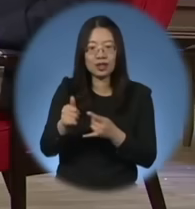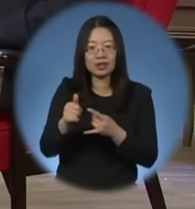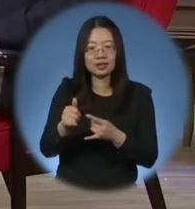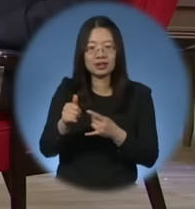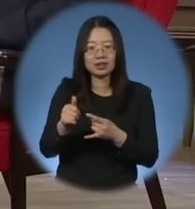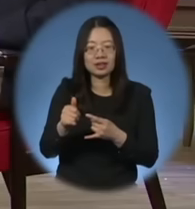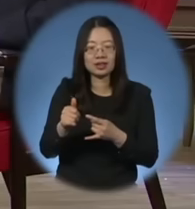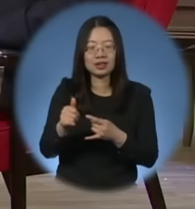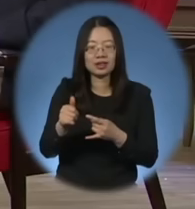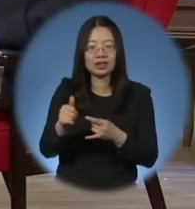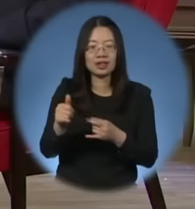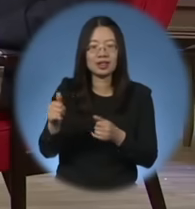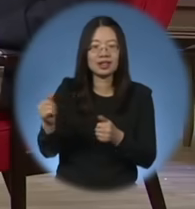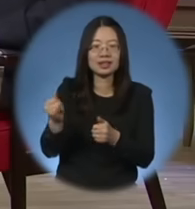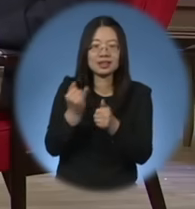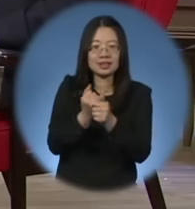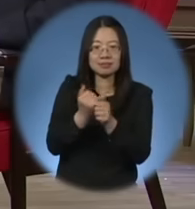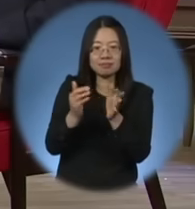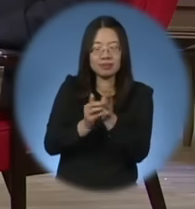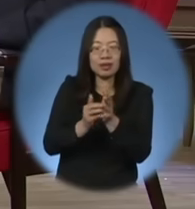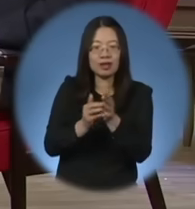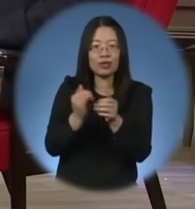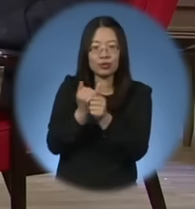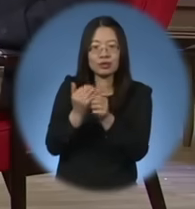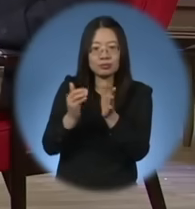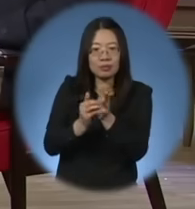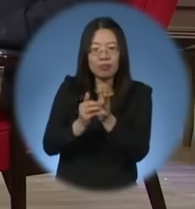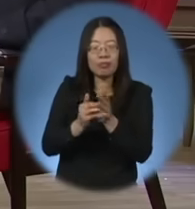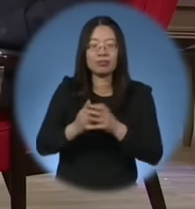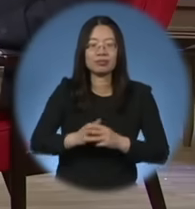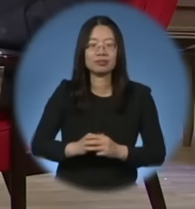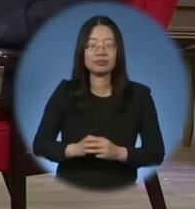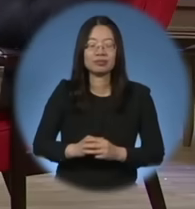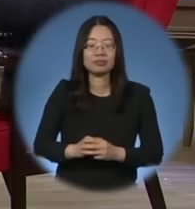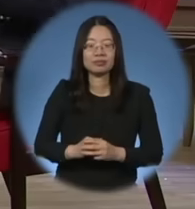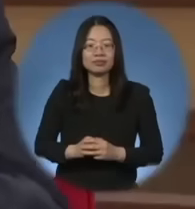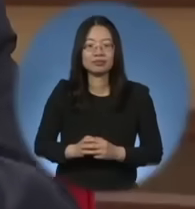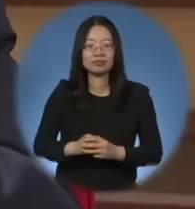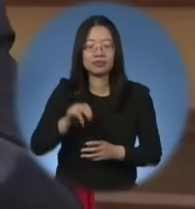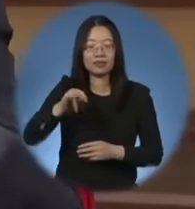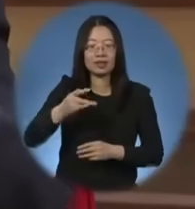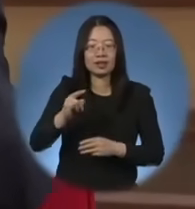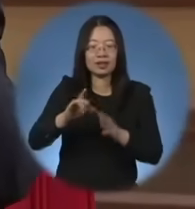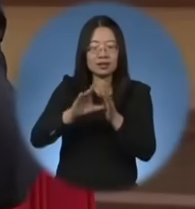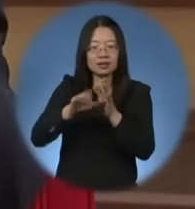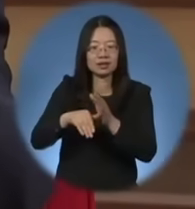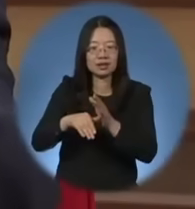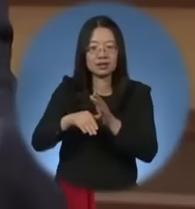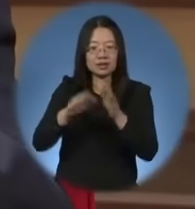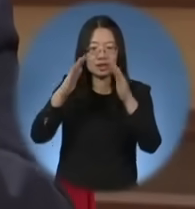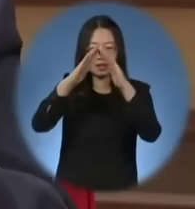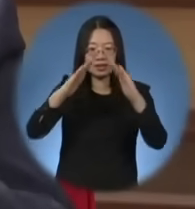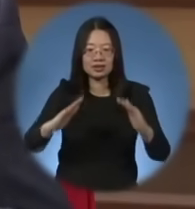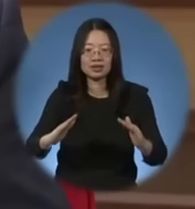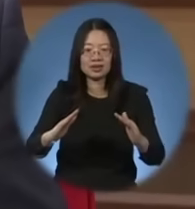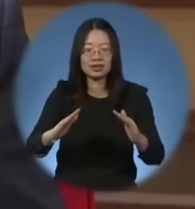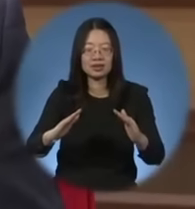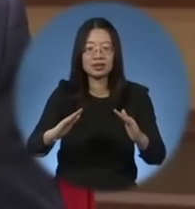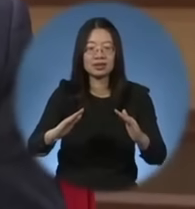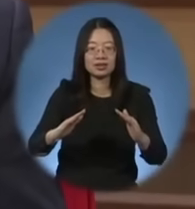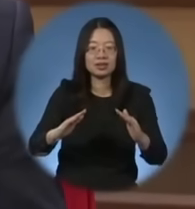김춘추한테 저 시집 갔어요 그렇죠 혼인 했다고네 근데 실 시대는 이런 이런 사회